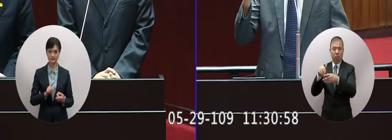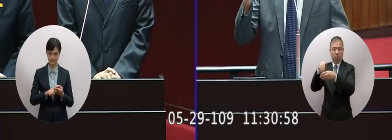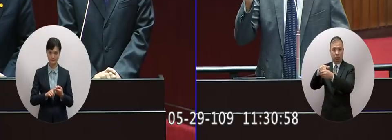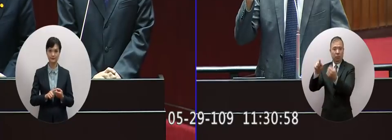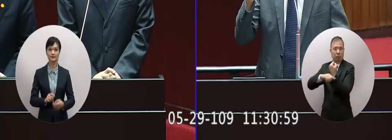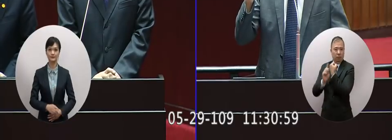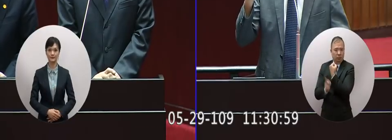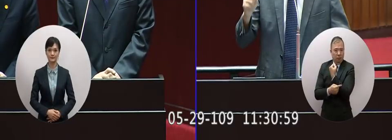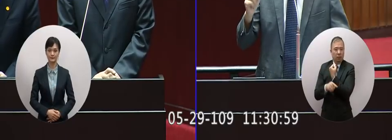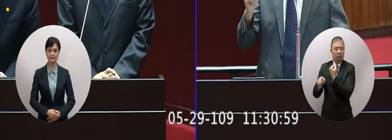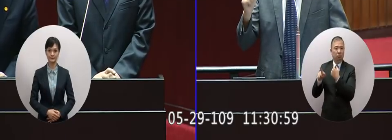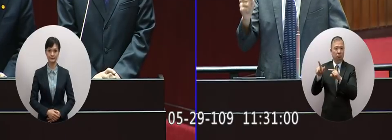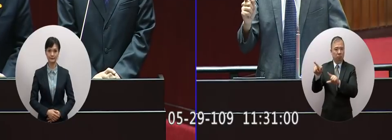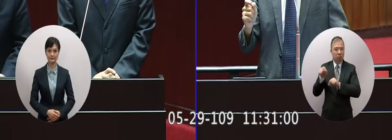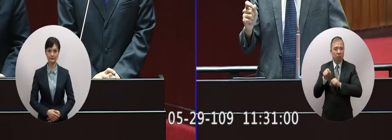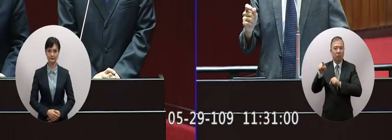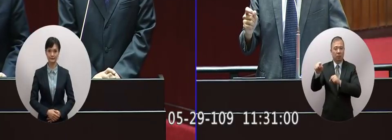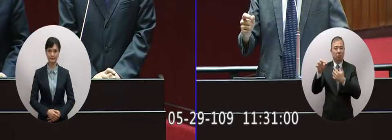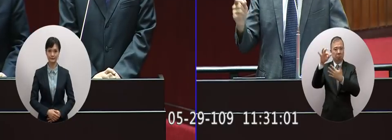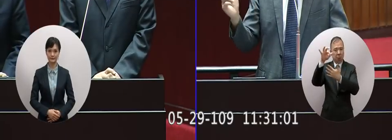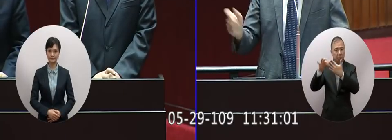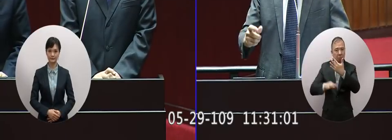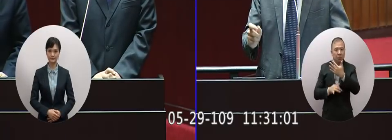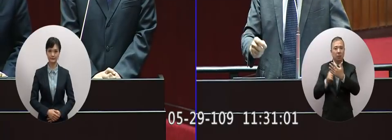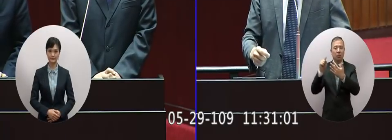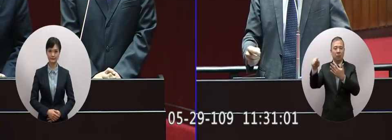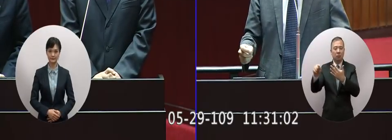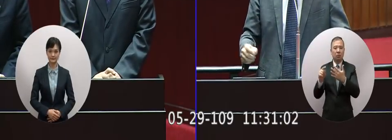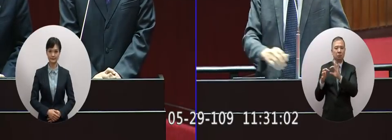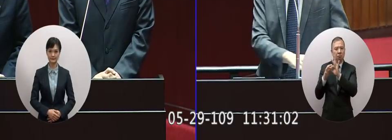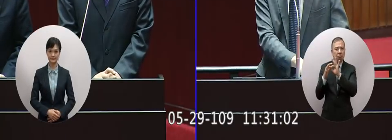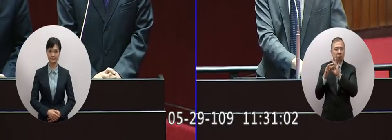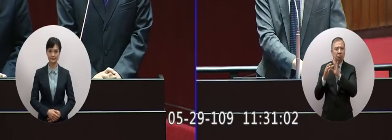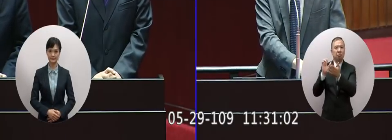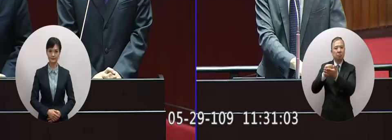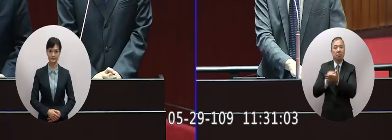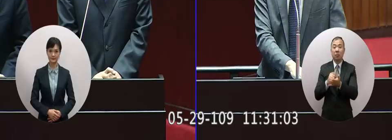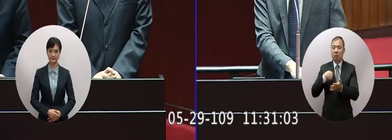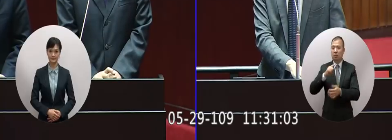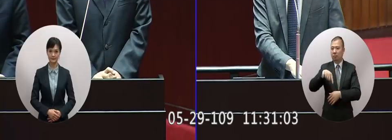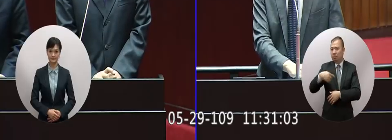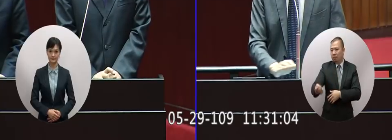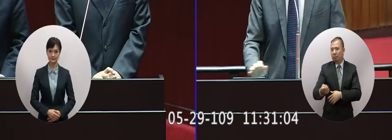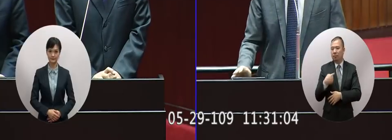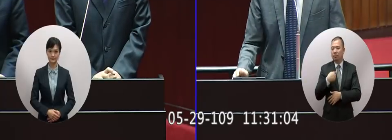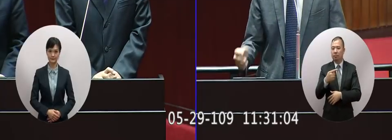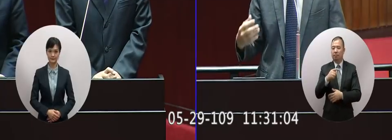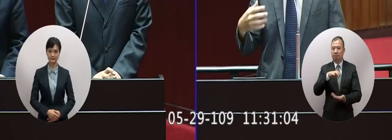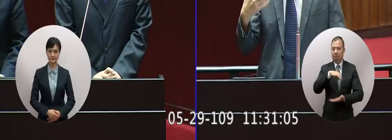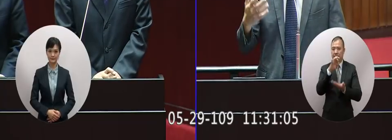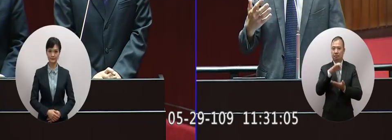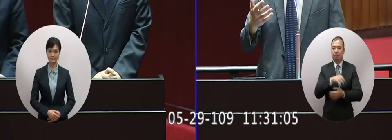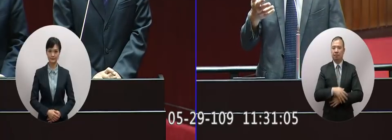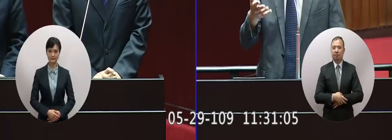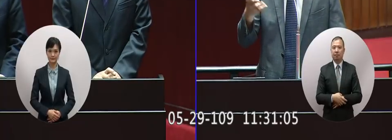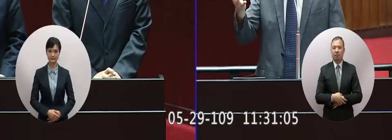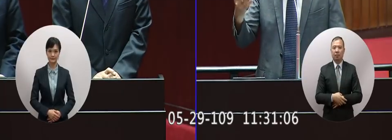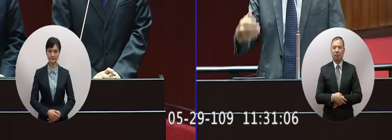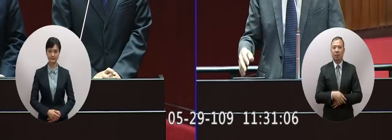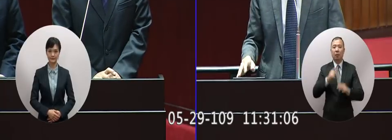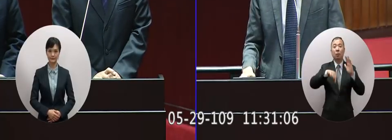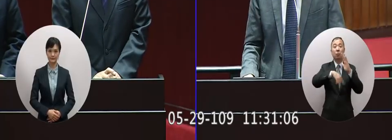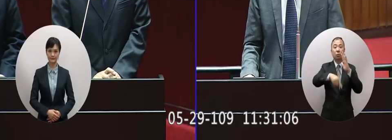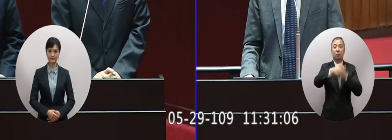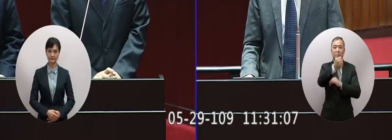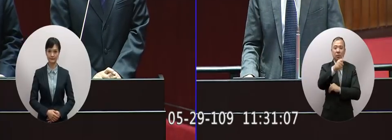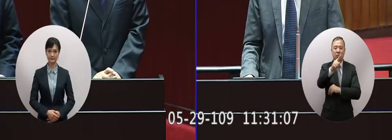是有这个规范这些复决的这些事项嘛。我们往下看一下哈。好，不过其实是我也是跟院长跟